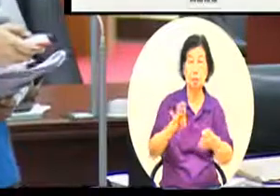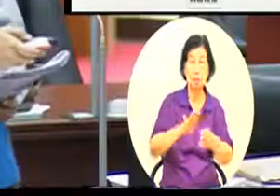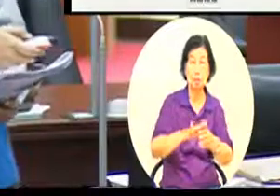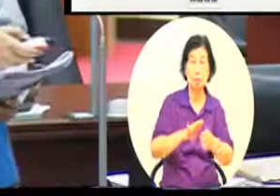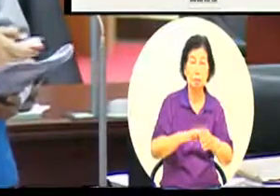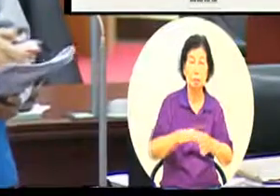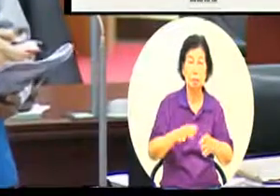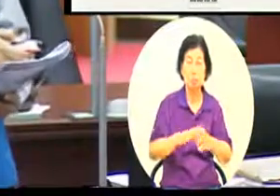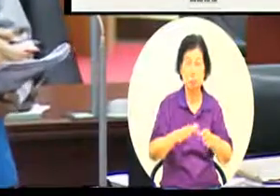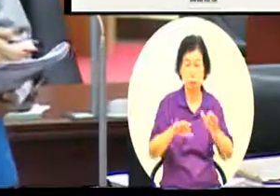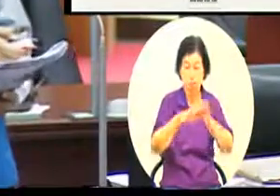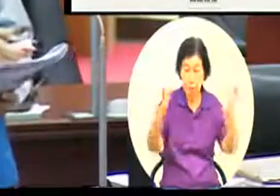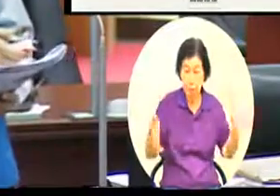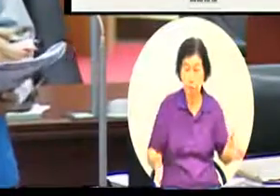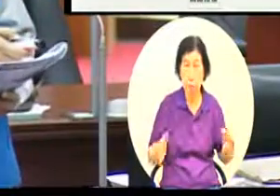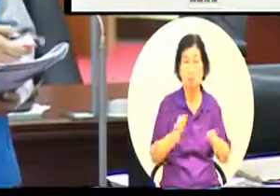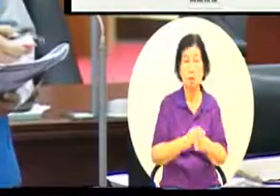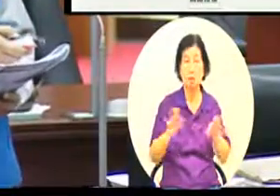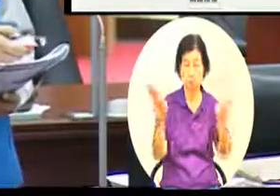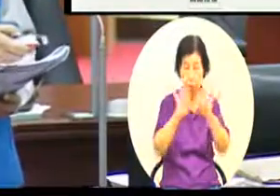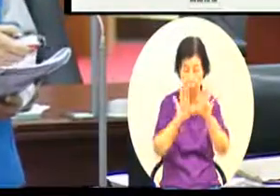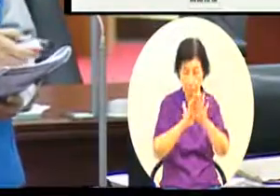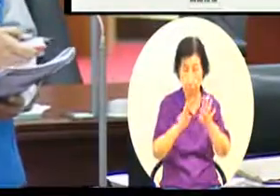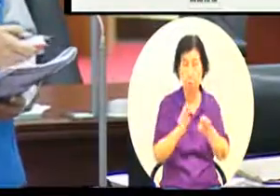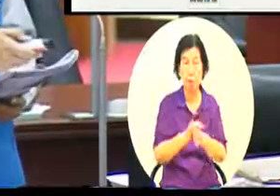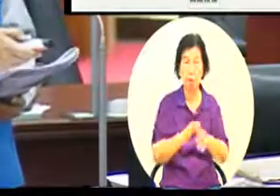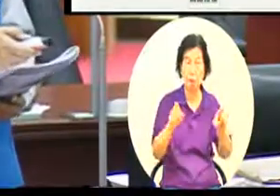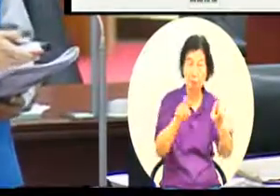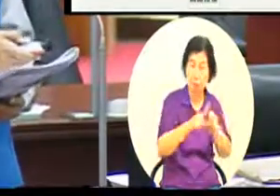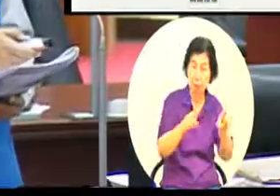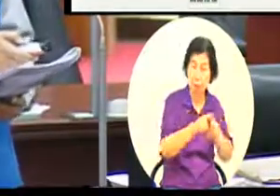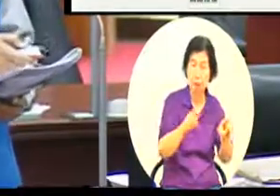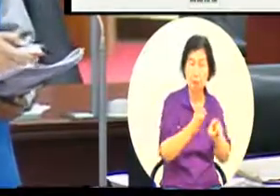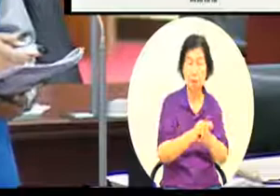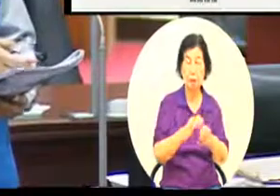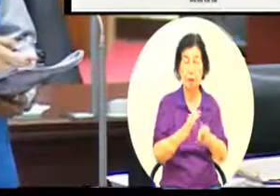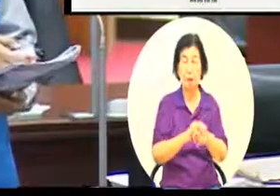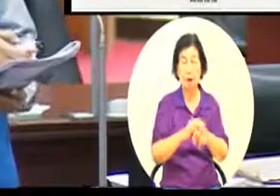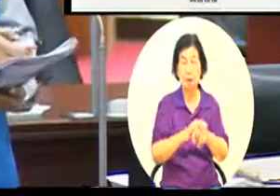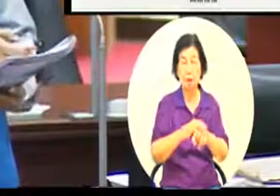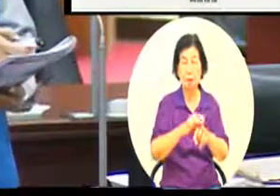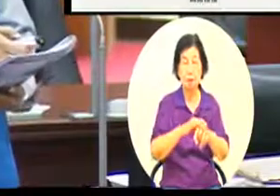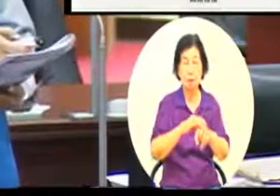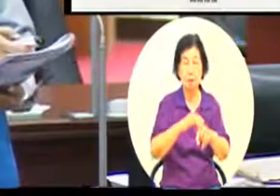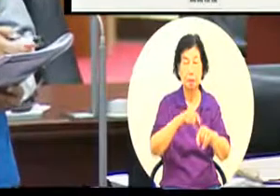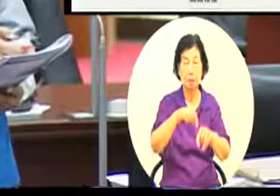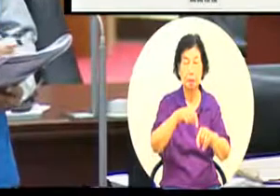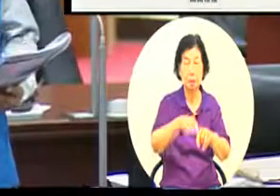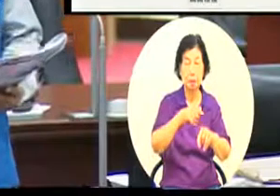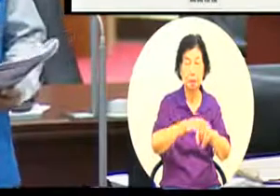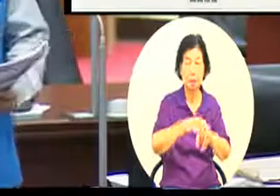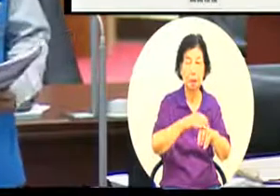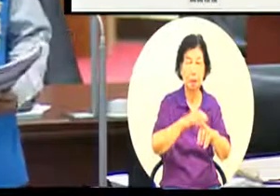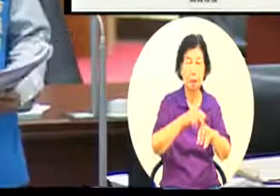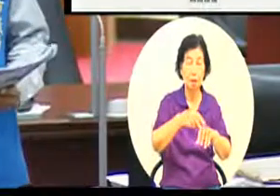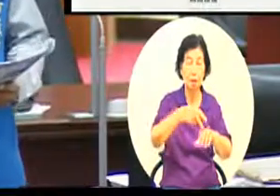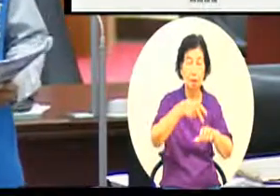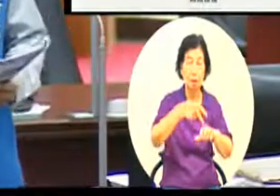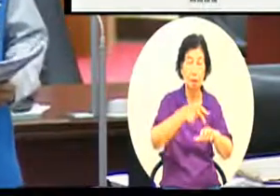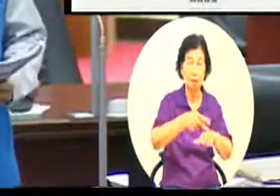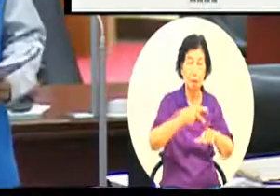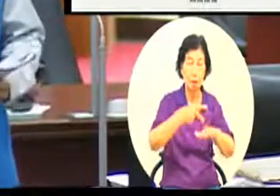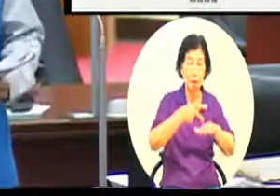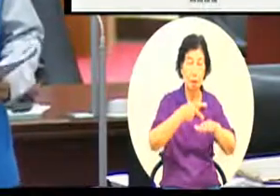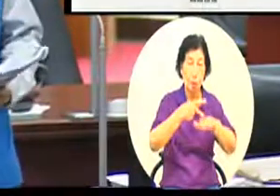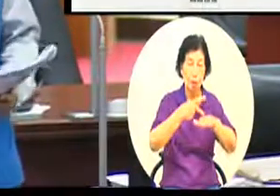外就是有平面跟高架桥，共也有9站是没有月台门的啊。针对这个高捷捷